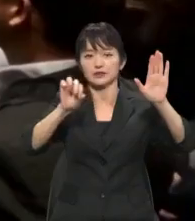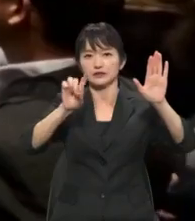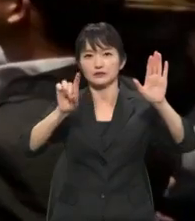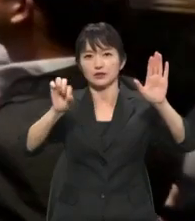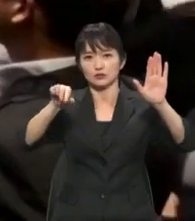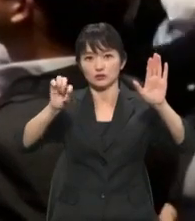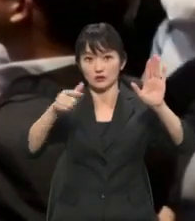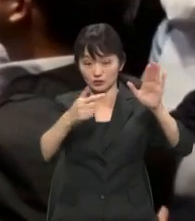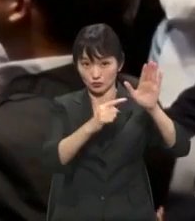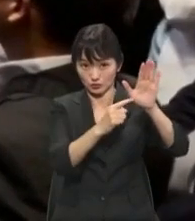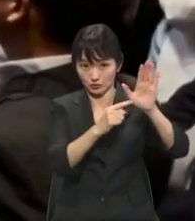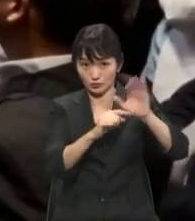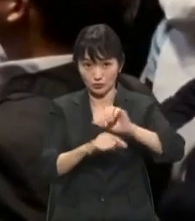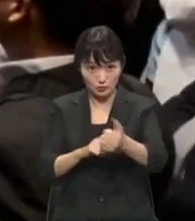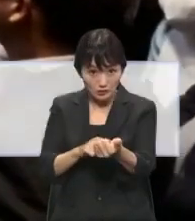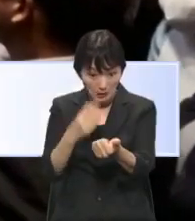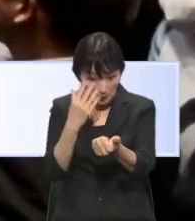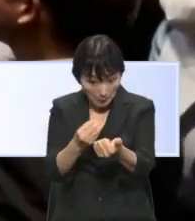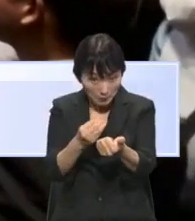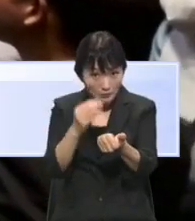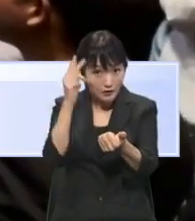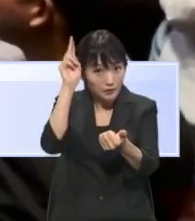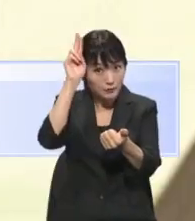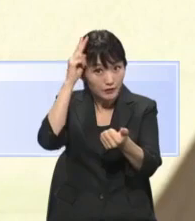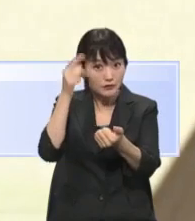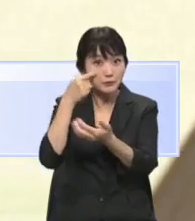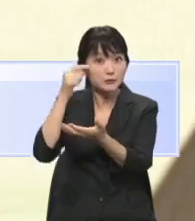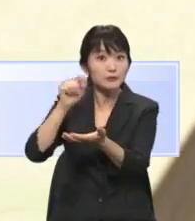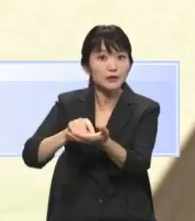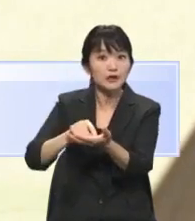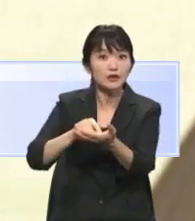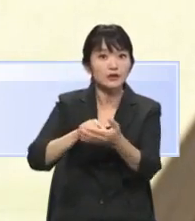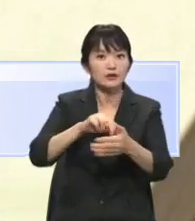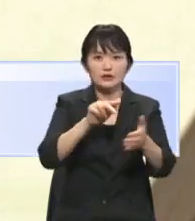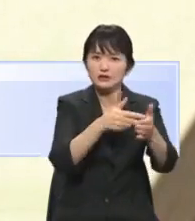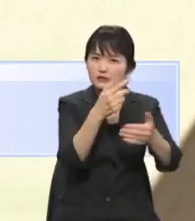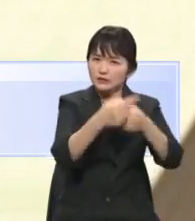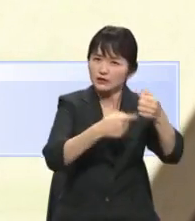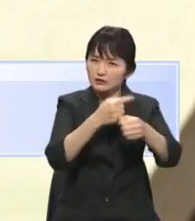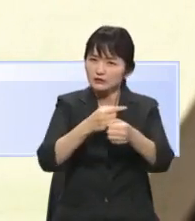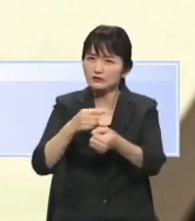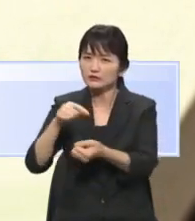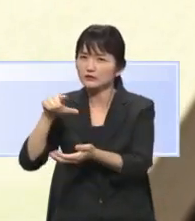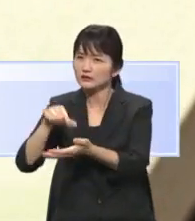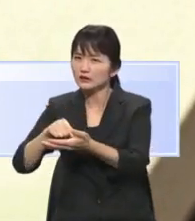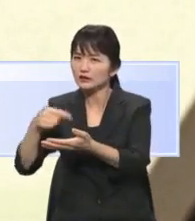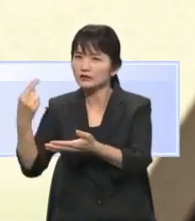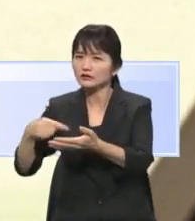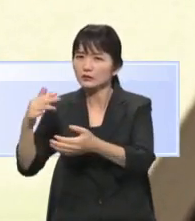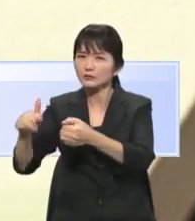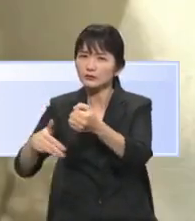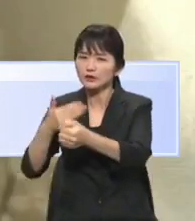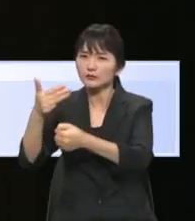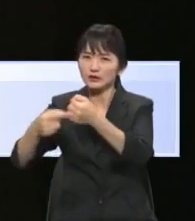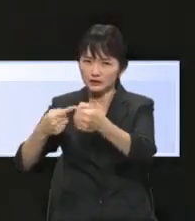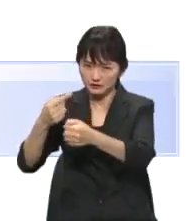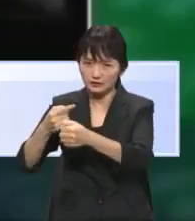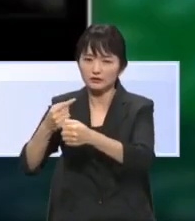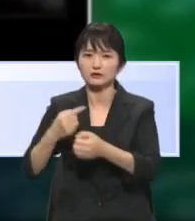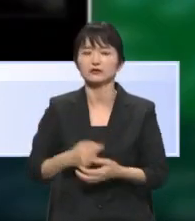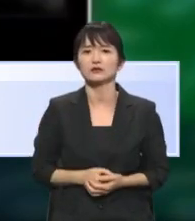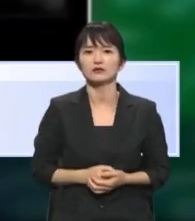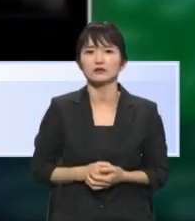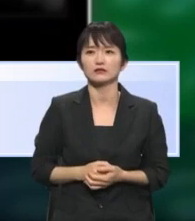사체들 2017년 페루에서 발견됐고 각각 700년 또 1800년 정도 된 것이라는데요. 심지어